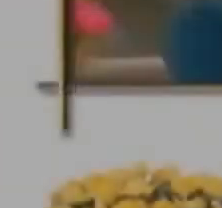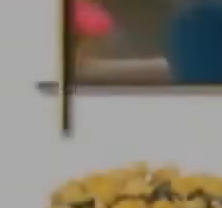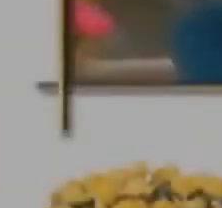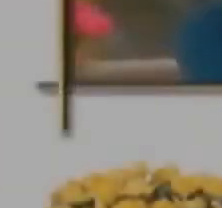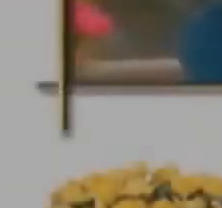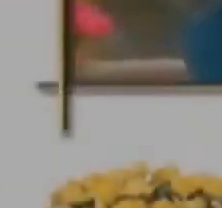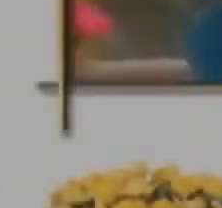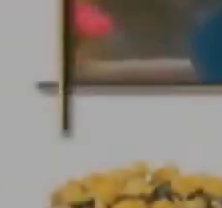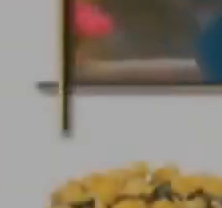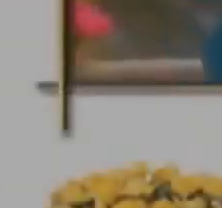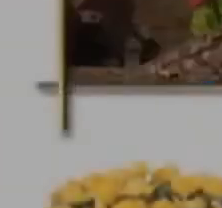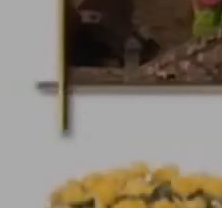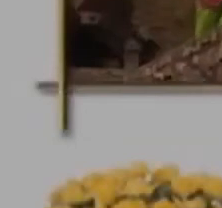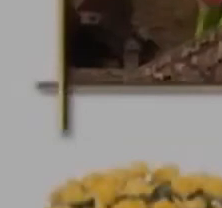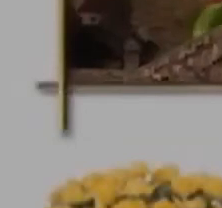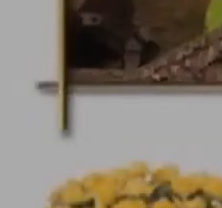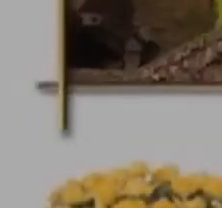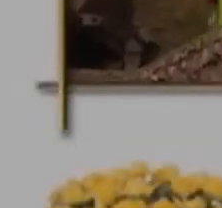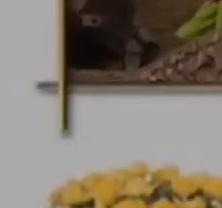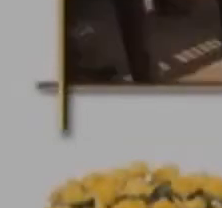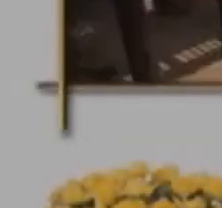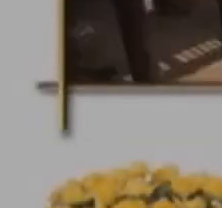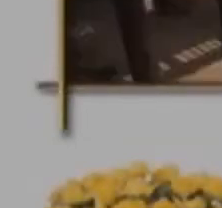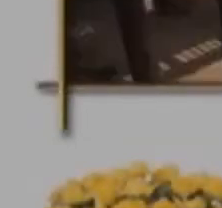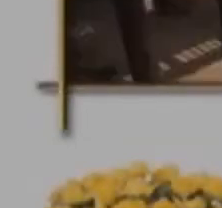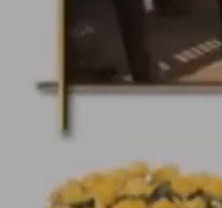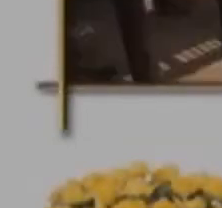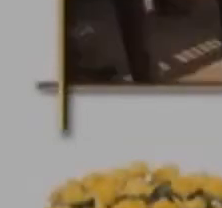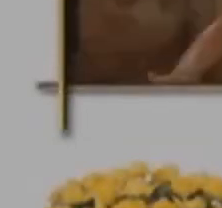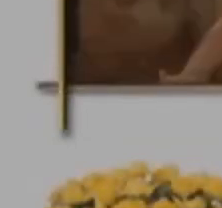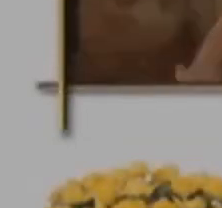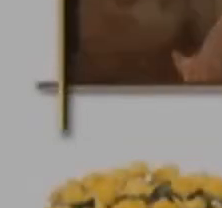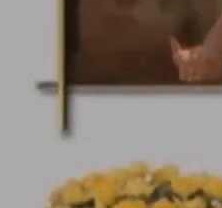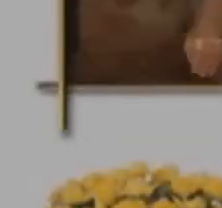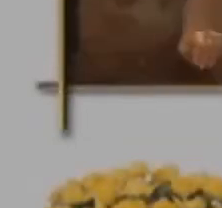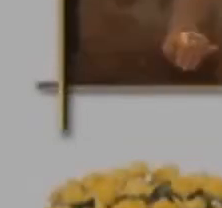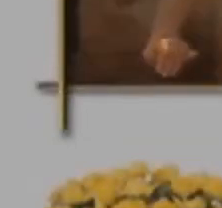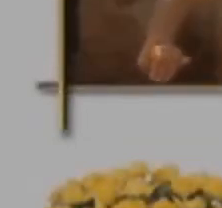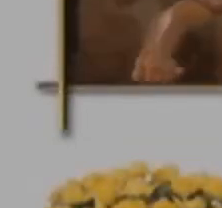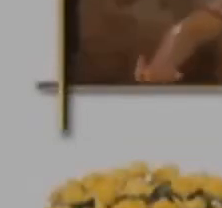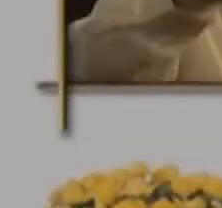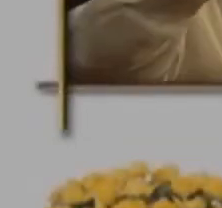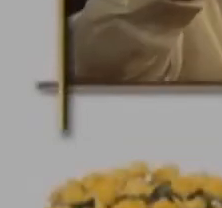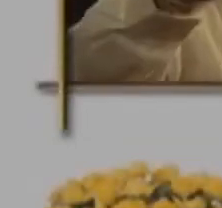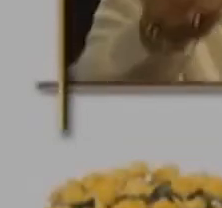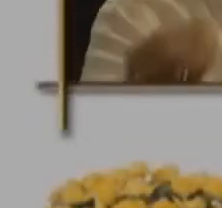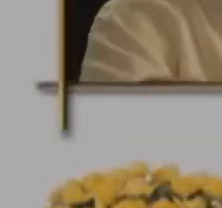कर दो कर दो कर दो